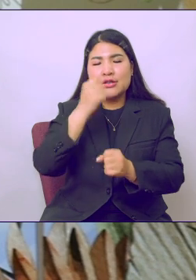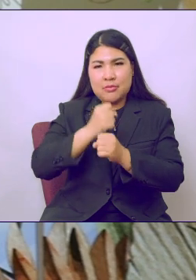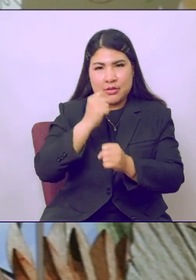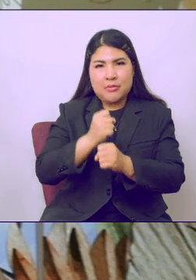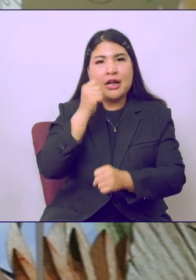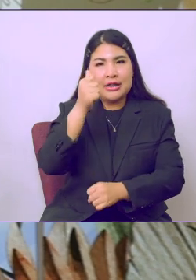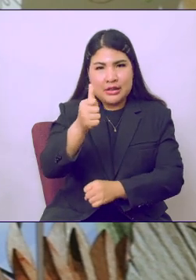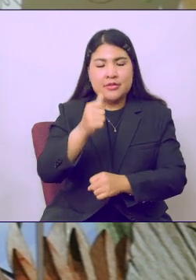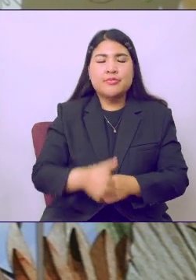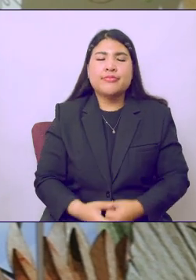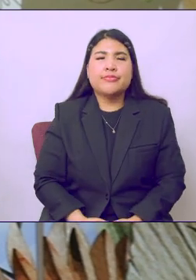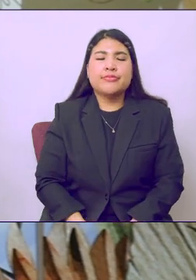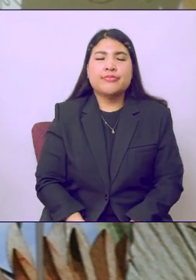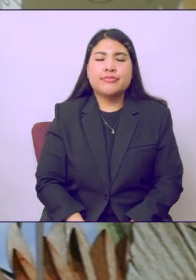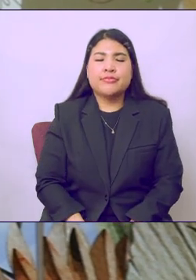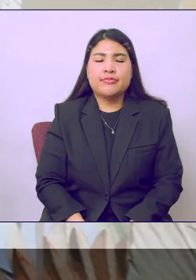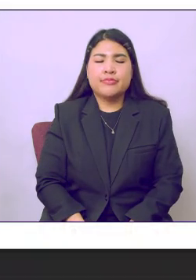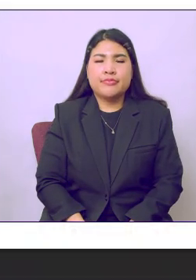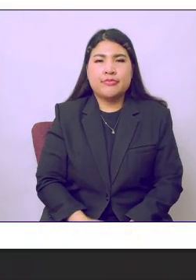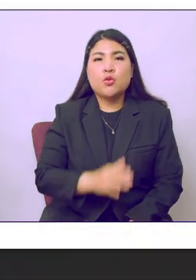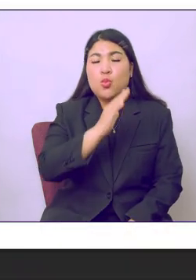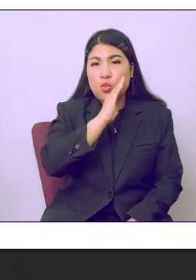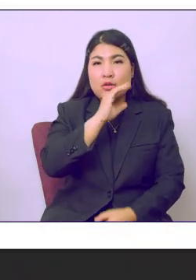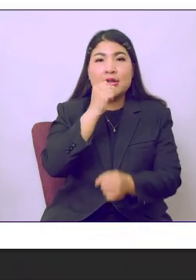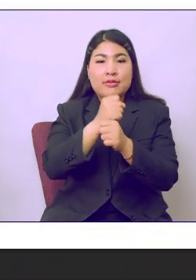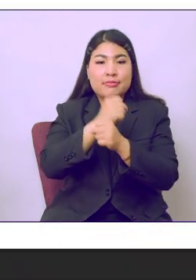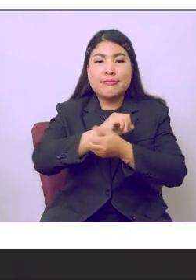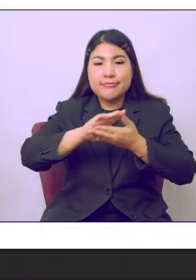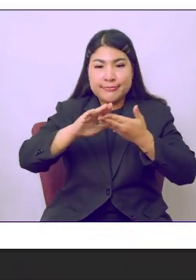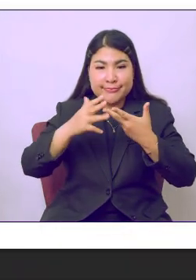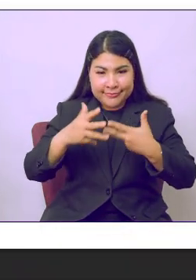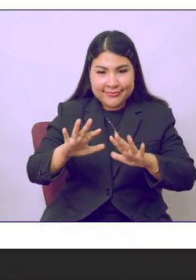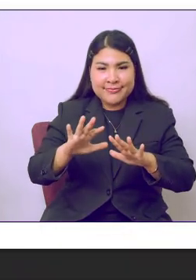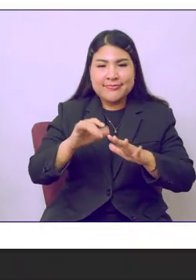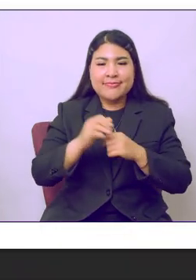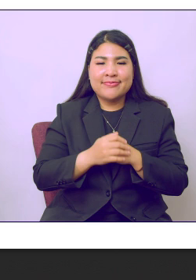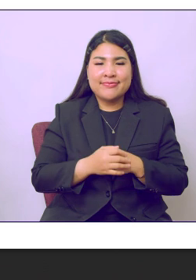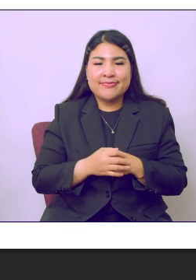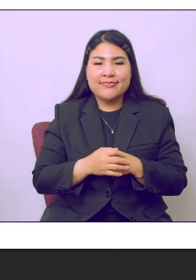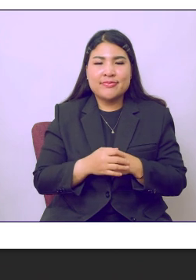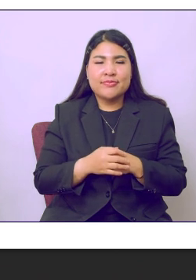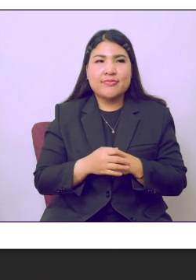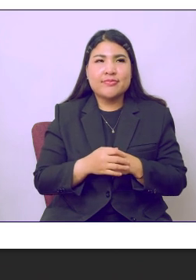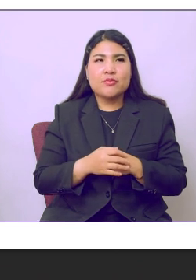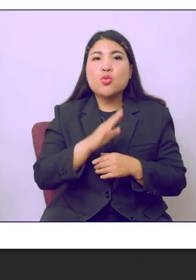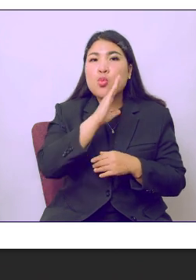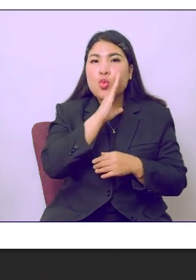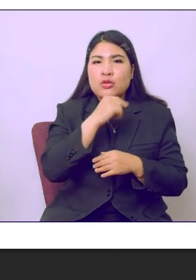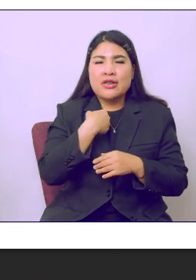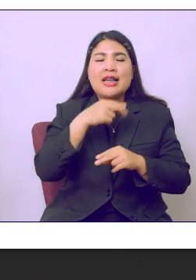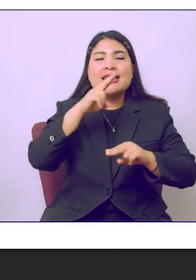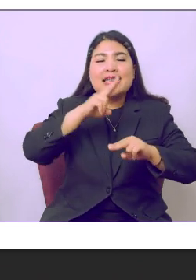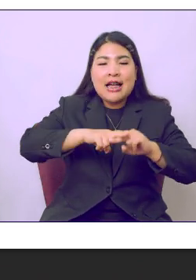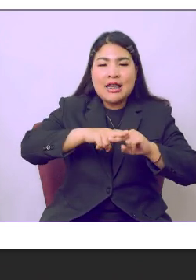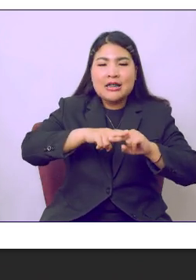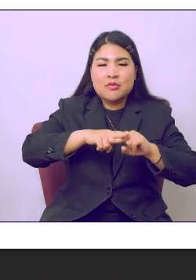ดีนะครับอันนี้เมื่อทำเสร็จแล้วเนี่ยท่าต่อไปจะเป็นท่าคลายนะครับอันนี้ก็จะน้องนั่งเฉยฉนี่แหละแต่เรา